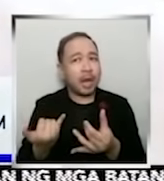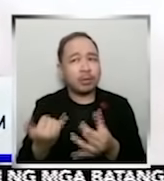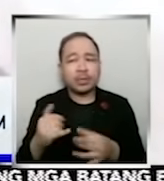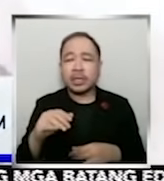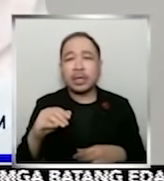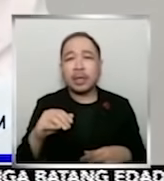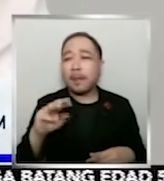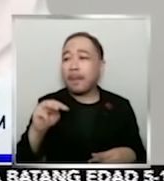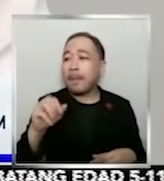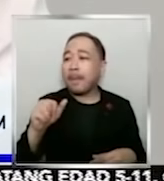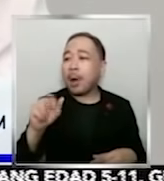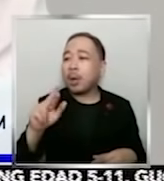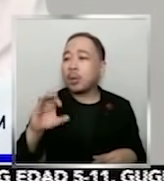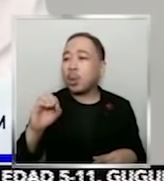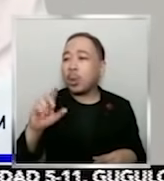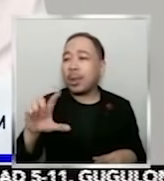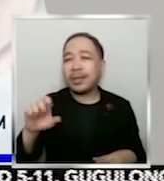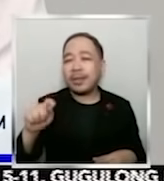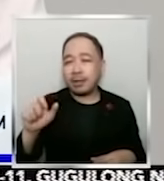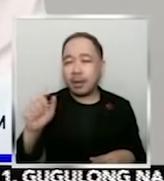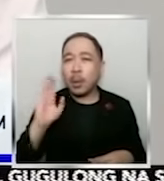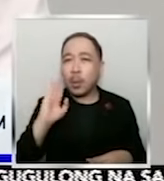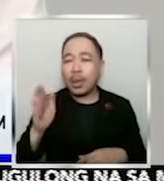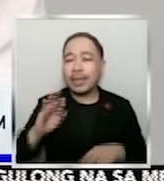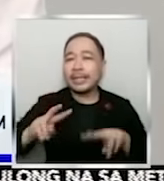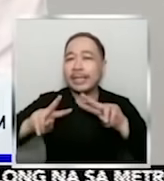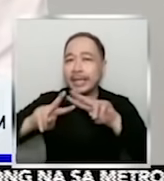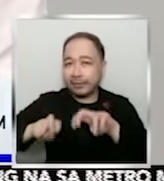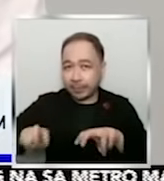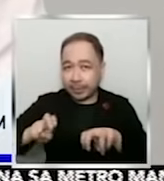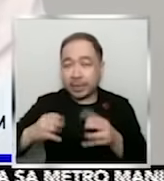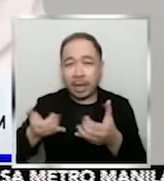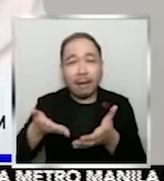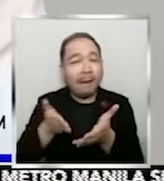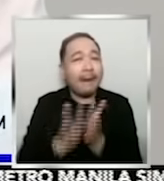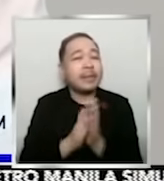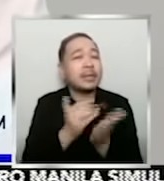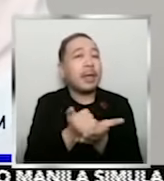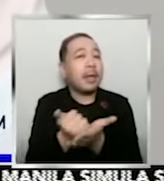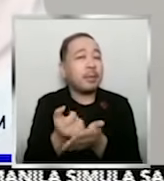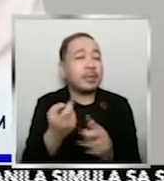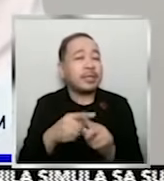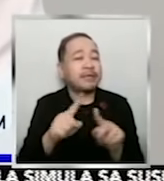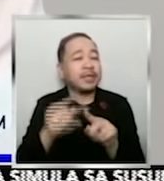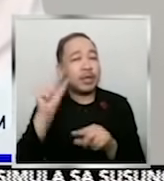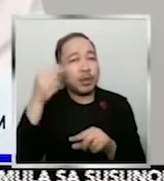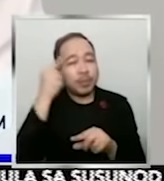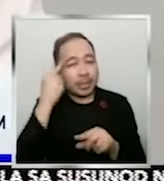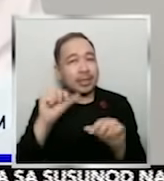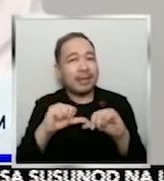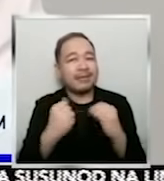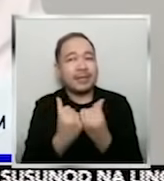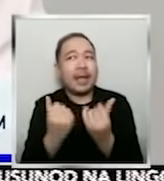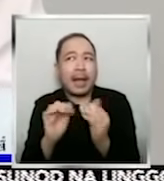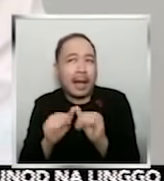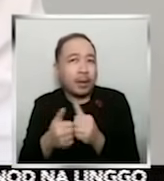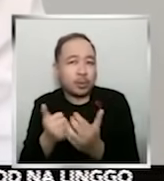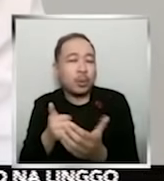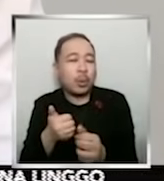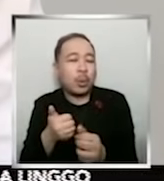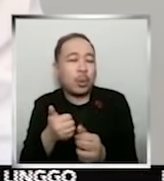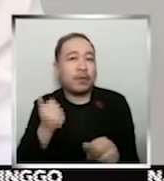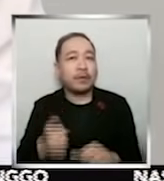Marcoleta na iimbestigahan niya ito at hihingi ng tulong ng mga ahensya kung paano ito maiiwasan. Mark